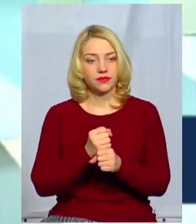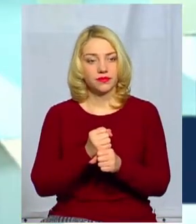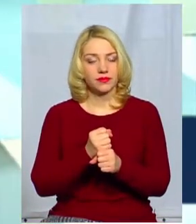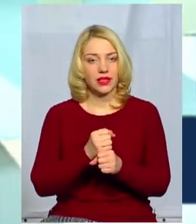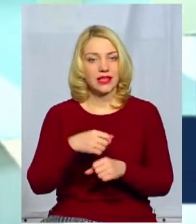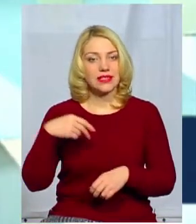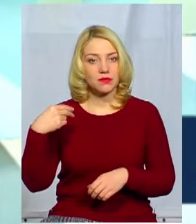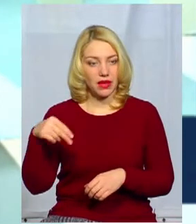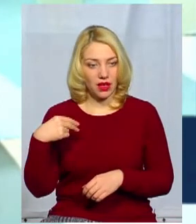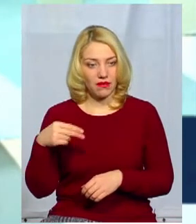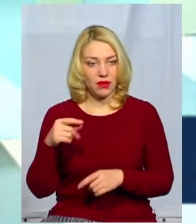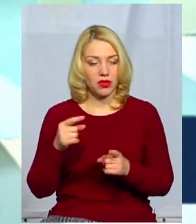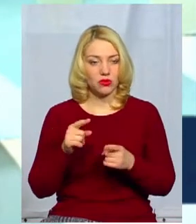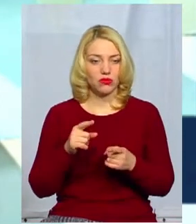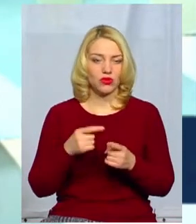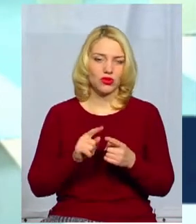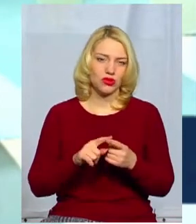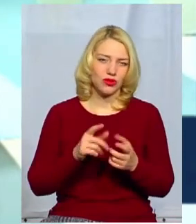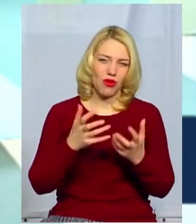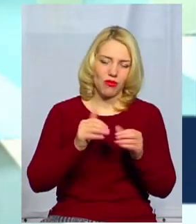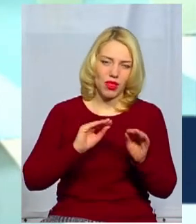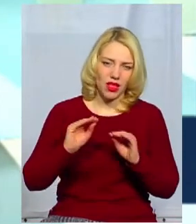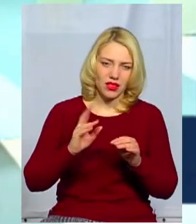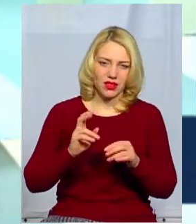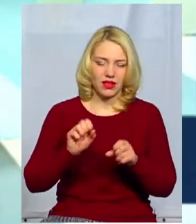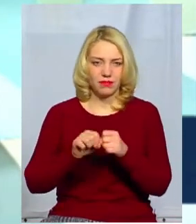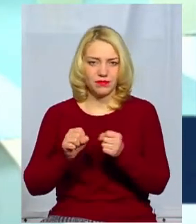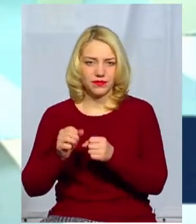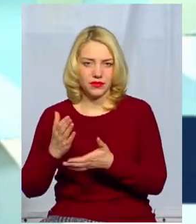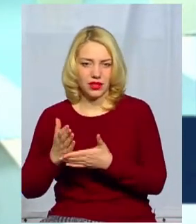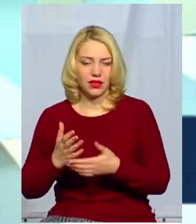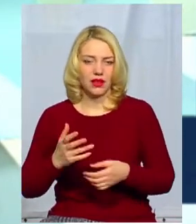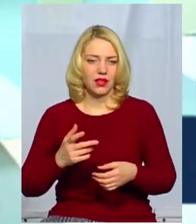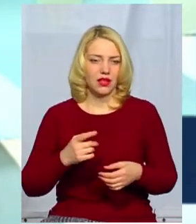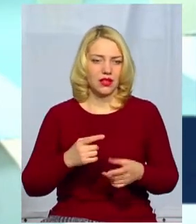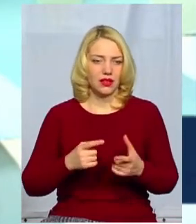з перервами, тому що там то обладнання вийде з ладу, тому деколи нам все-таки